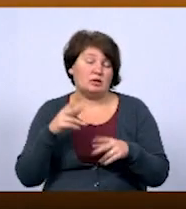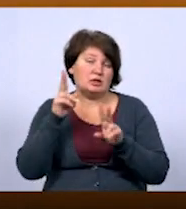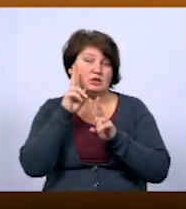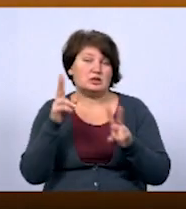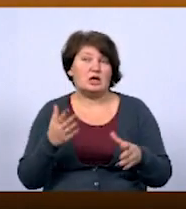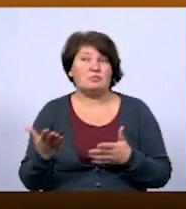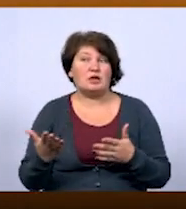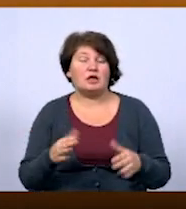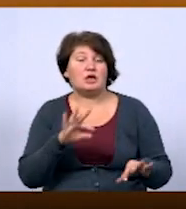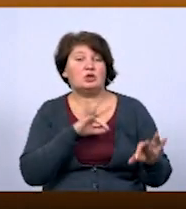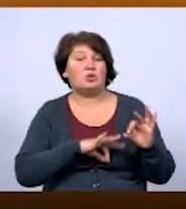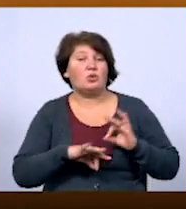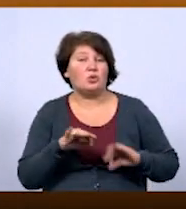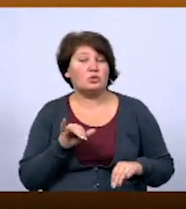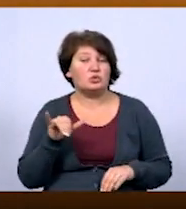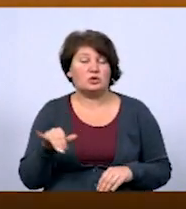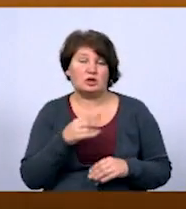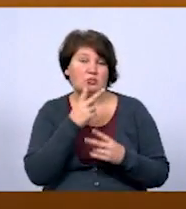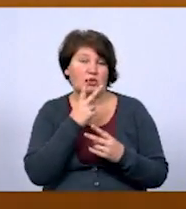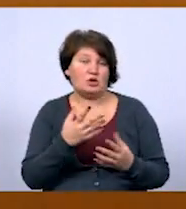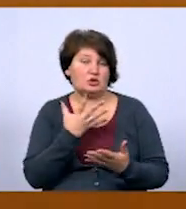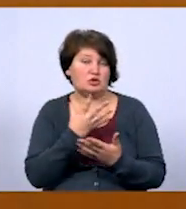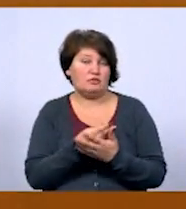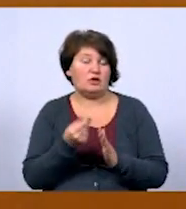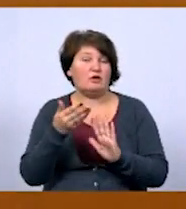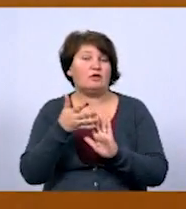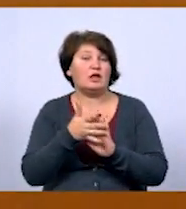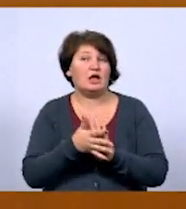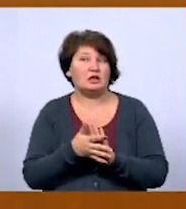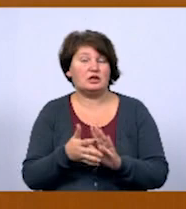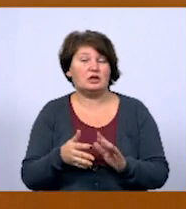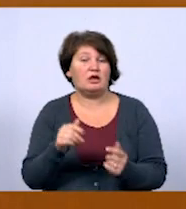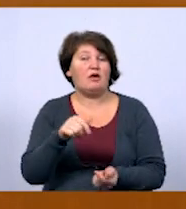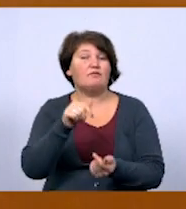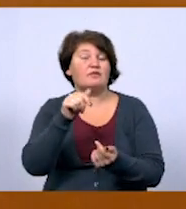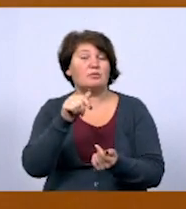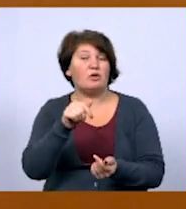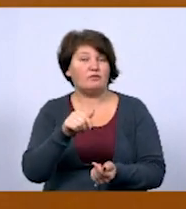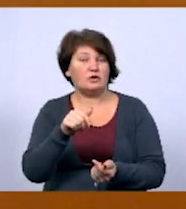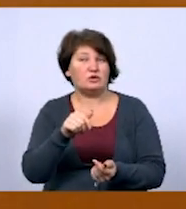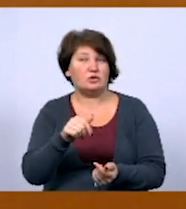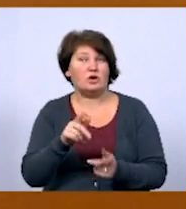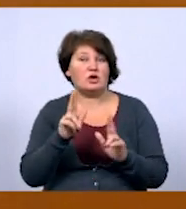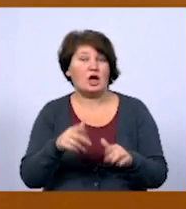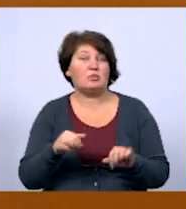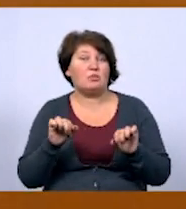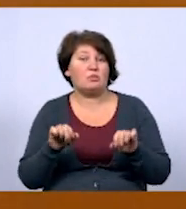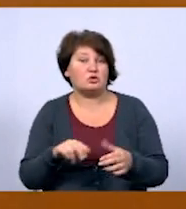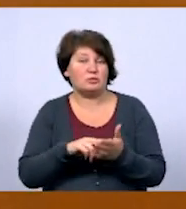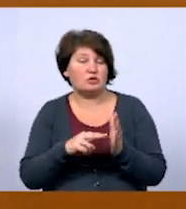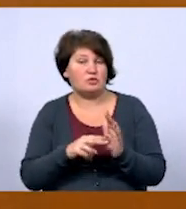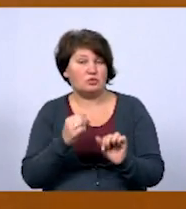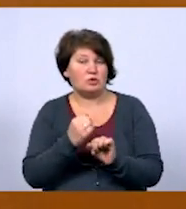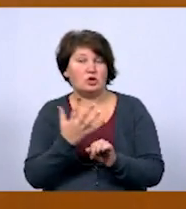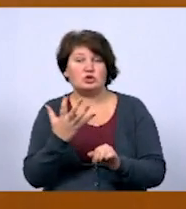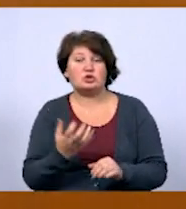їхні доходи, і вони нам не показують свої витрати. Відповідно, як ми можемо планувати роботу, якщо ми ще не